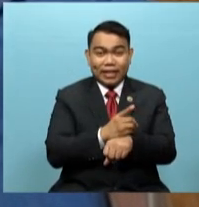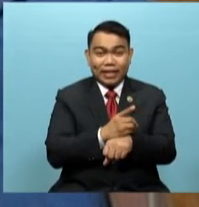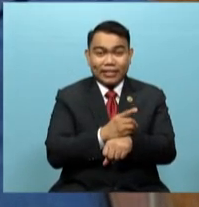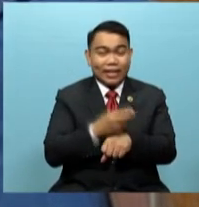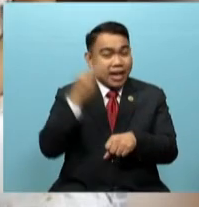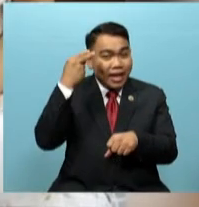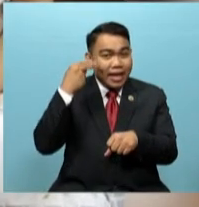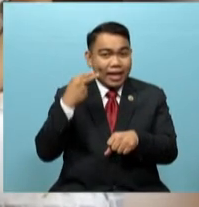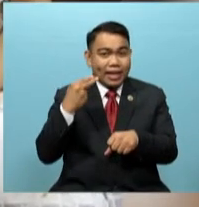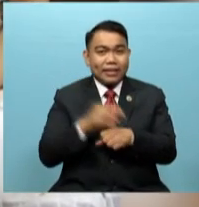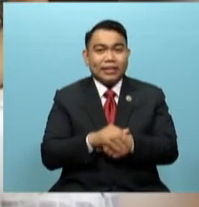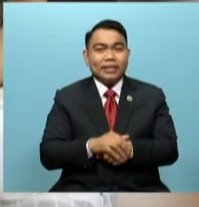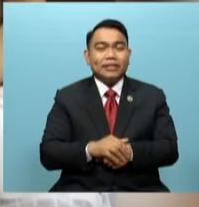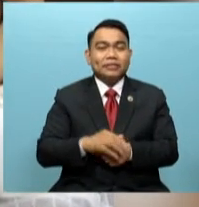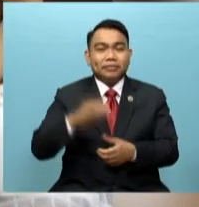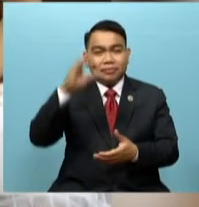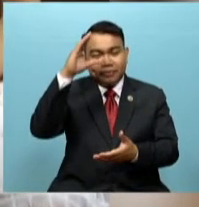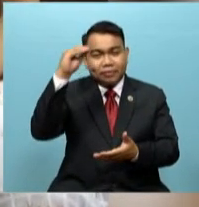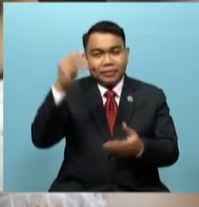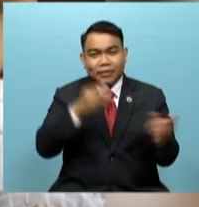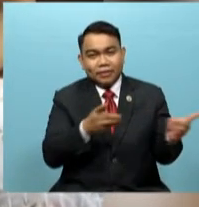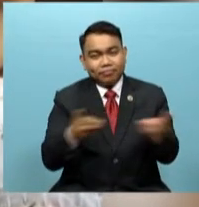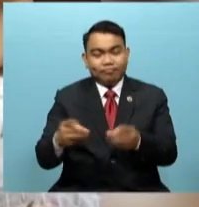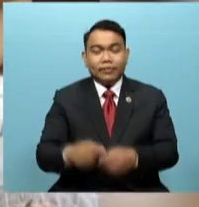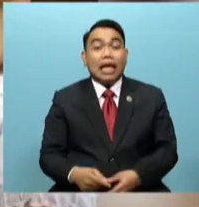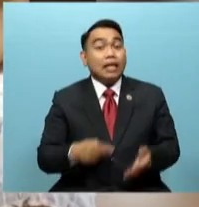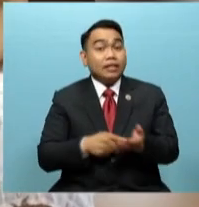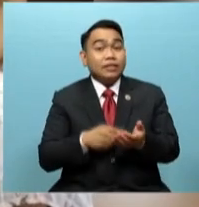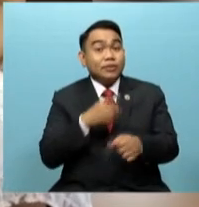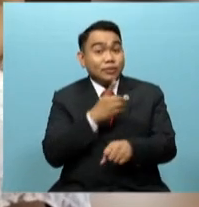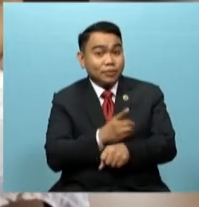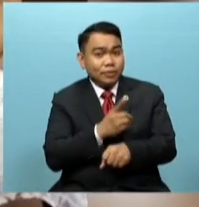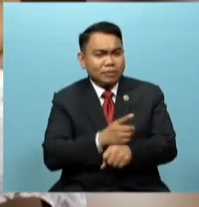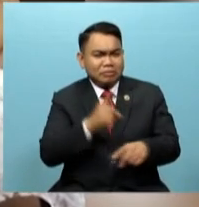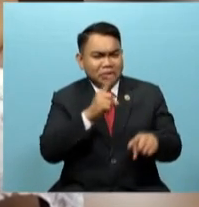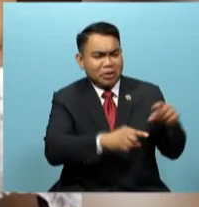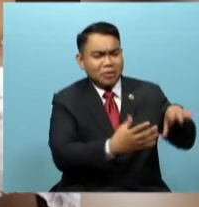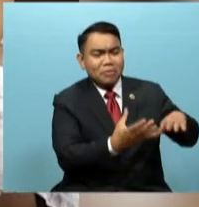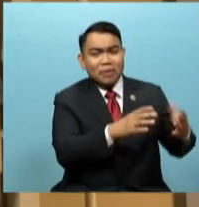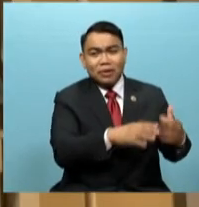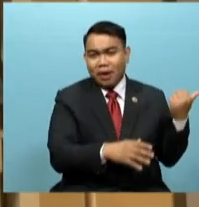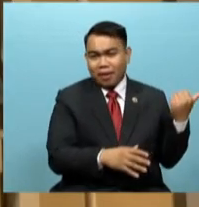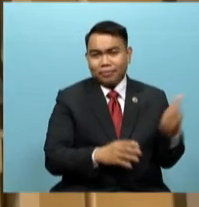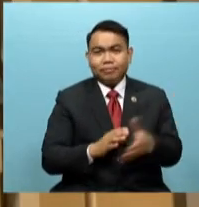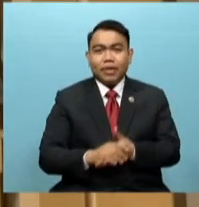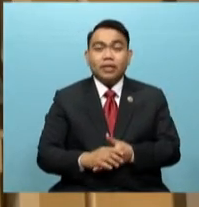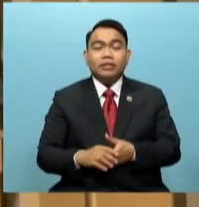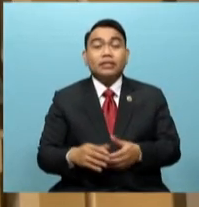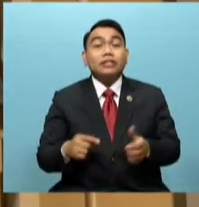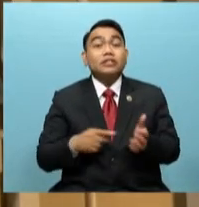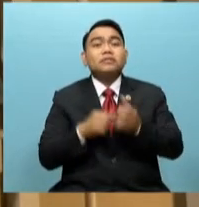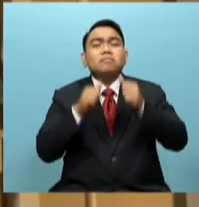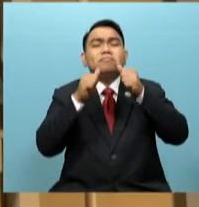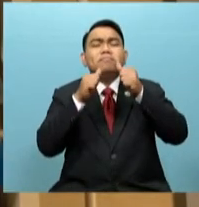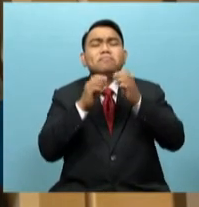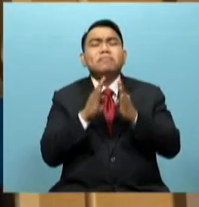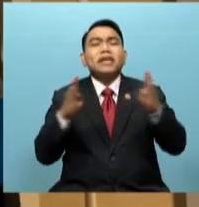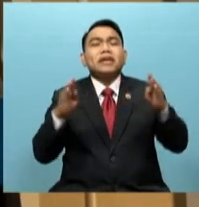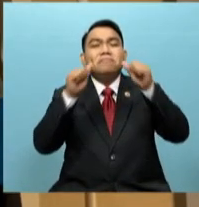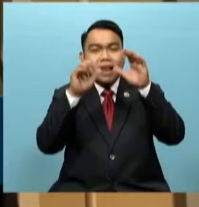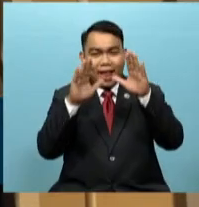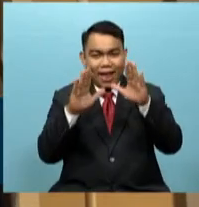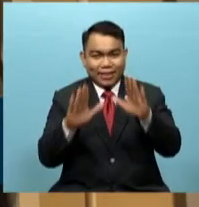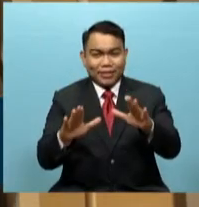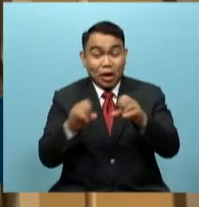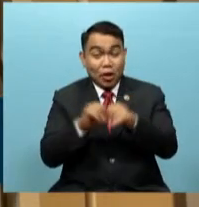po ay walang katumbas po. Ito po ay napakalaking biyaya sa atin at totoo pong napakahalaga po sa